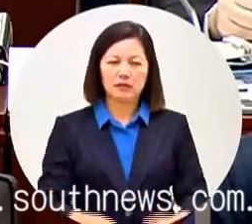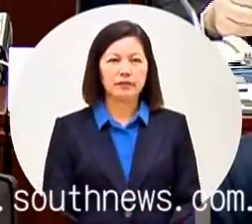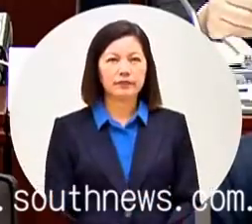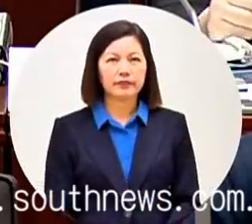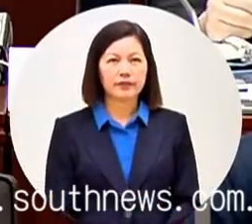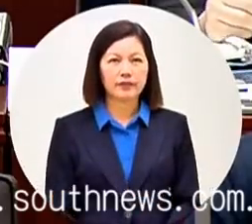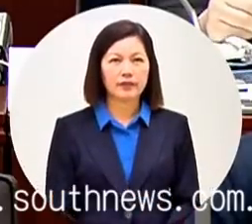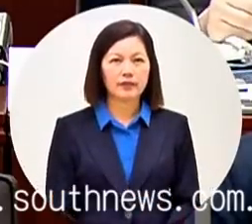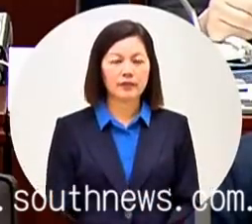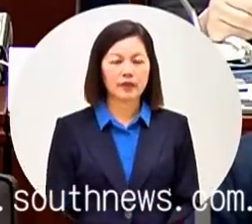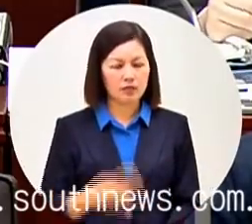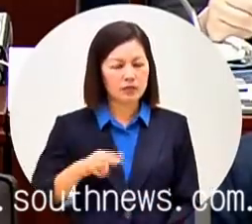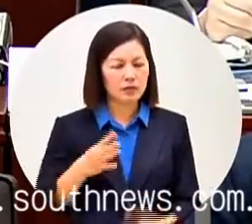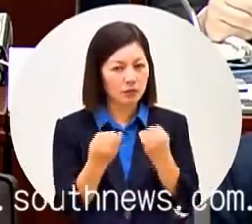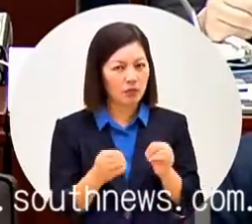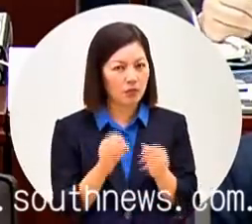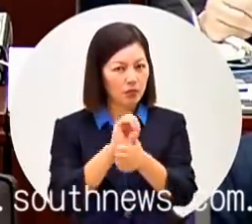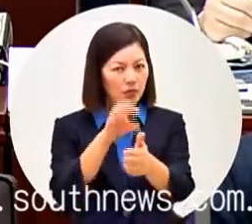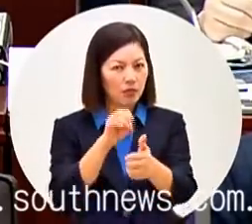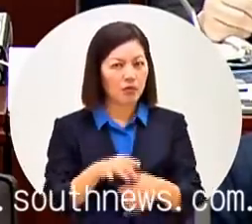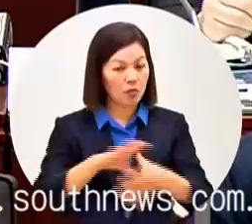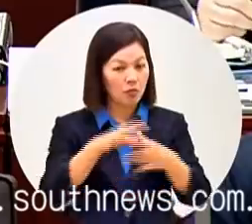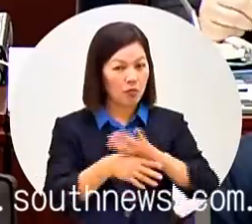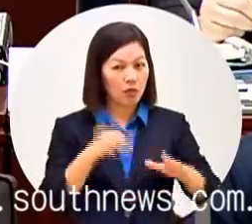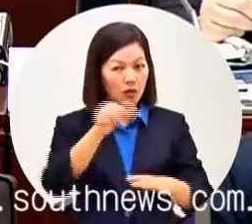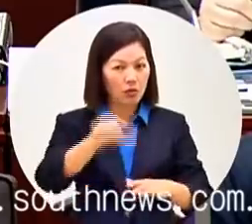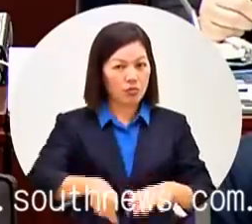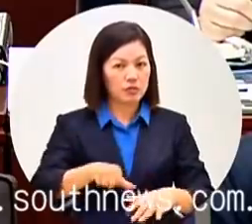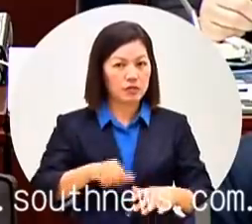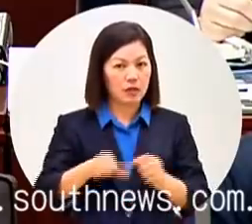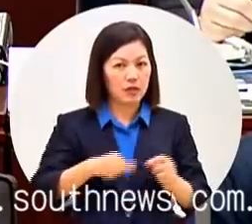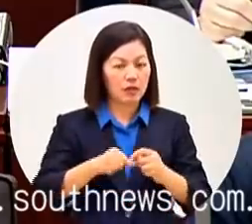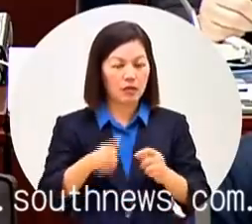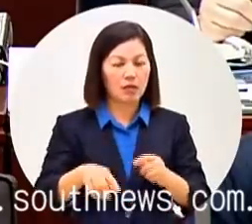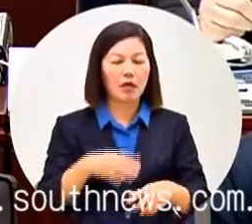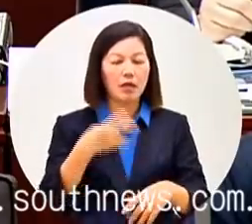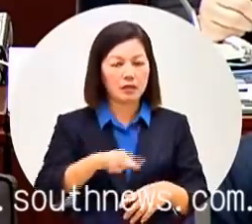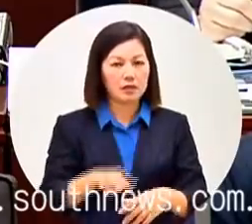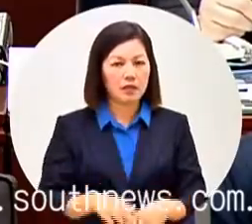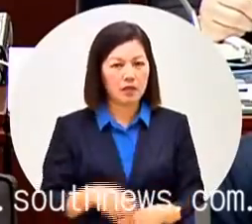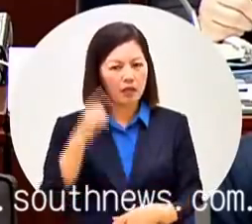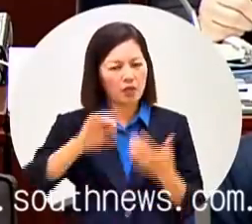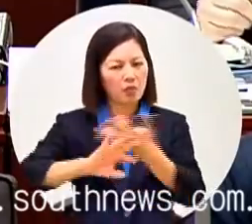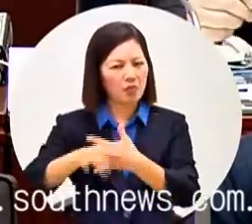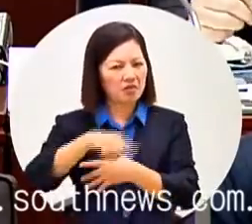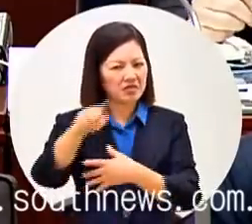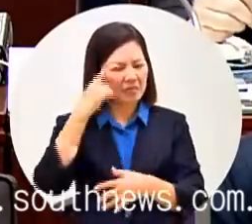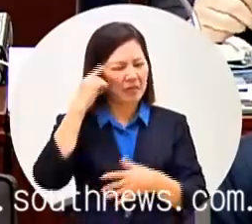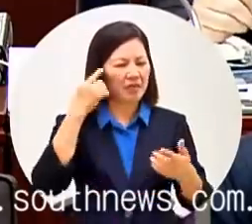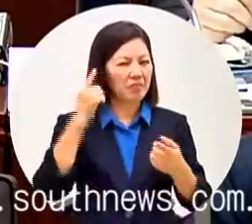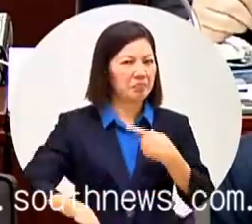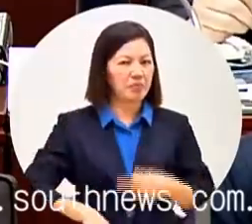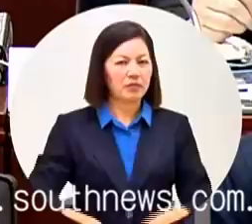听，我们自己说文化五千年，外国人不承认，认为中华文化只有三千年。从皇帝